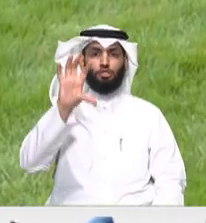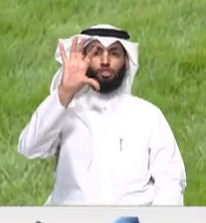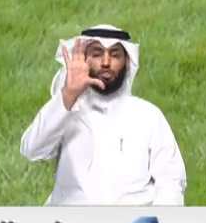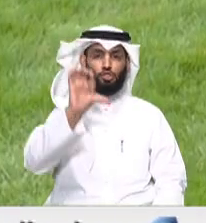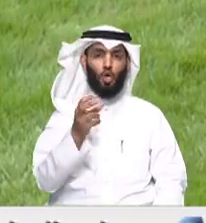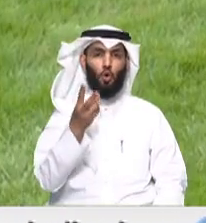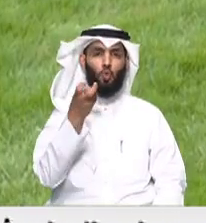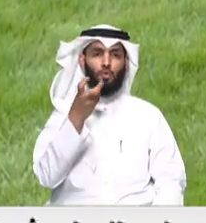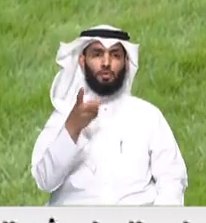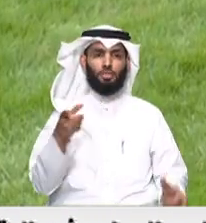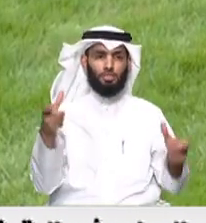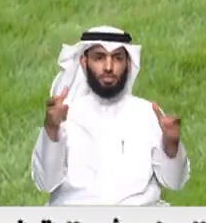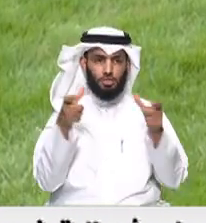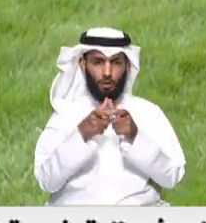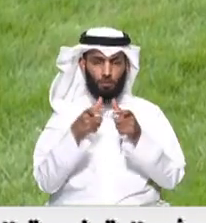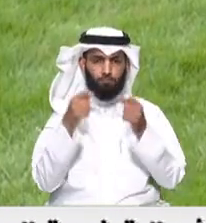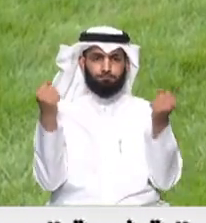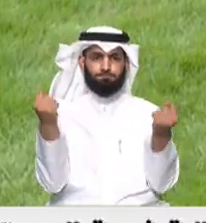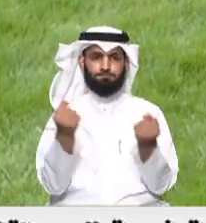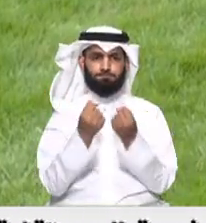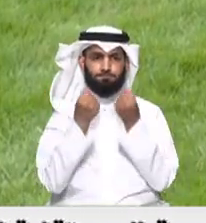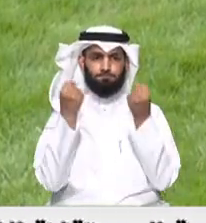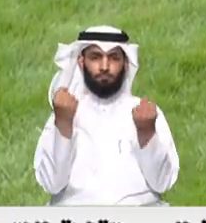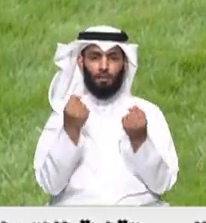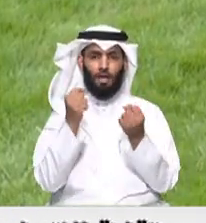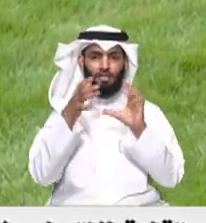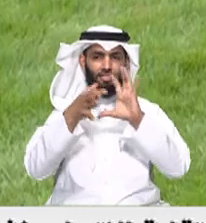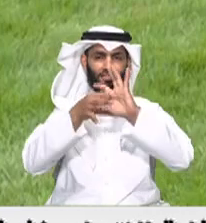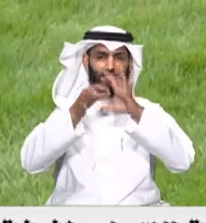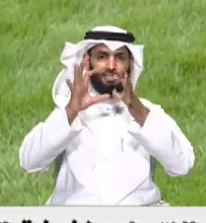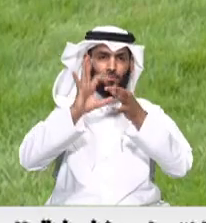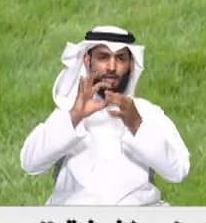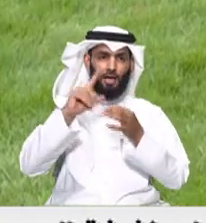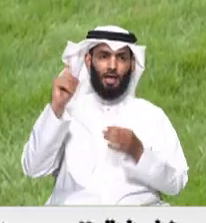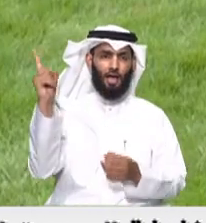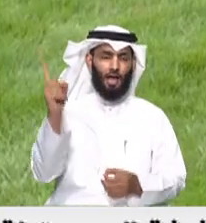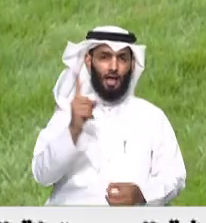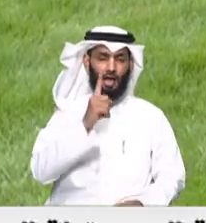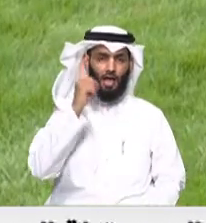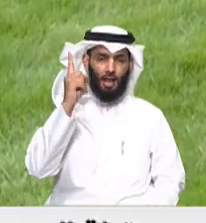79 للأسبوع رفيع المستوى للجمعية العامة للأمم المتحدة.